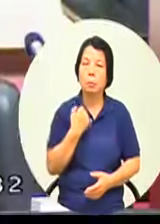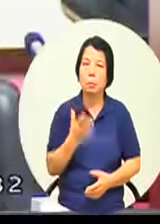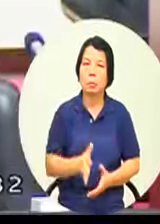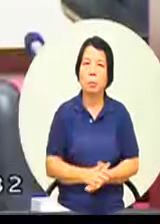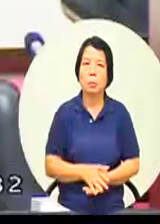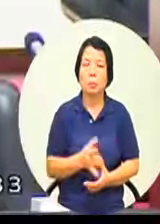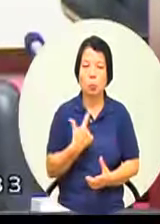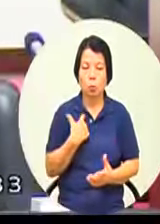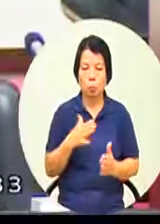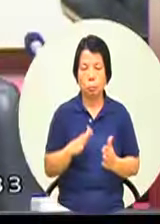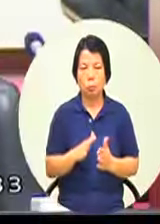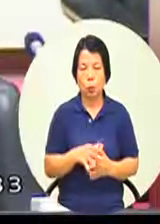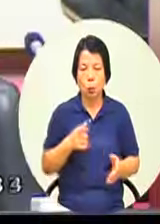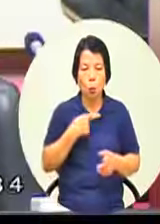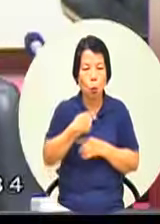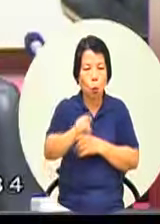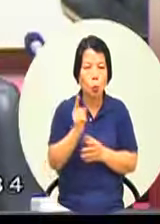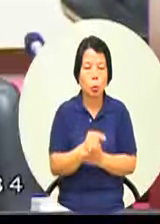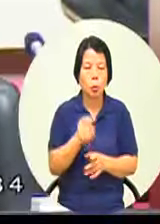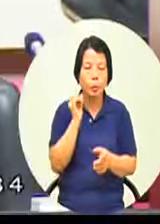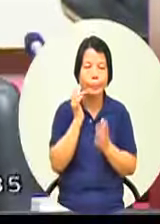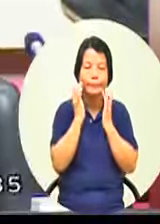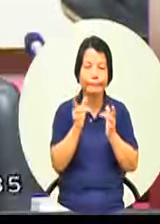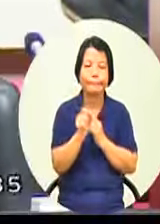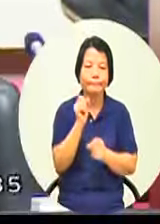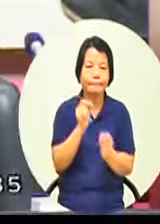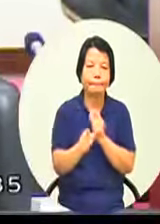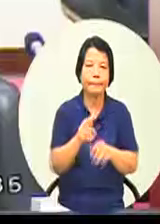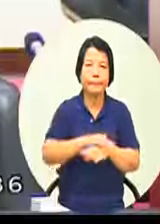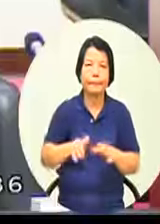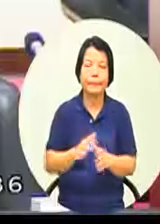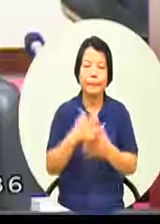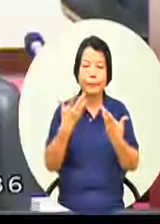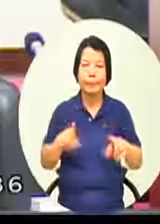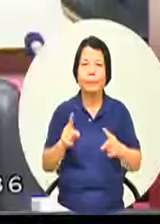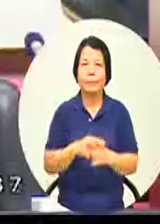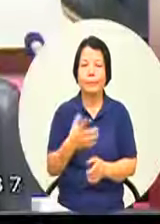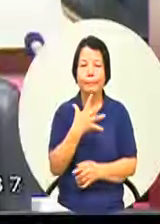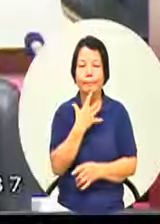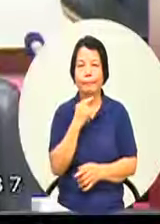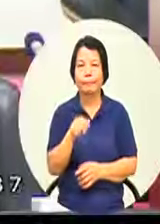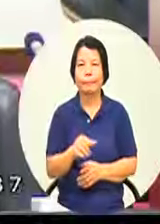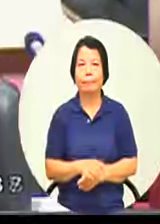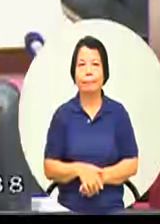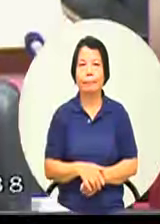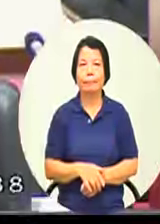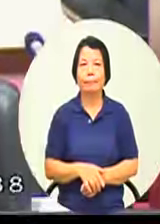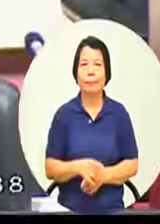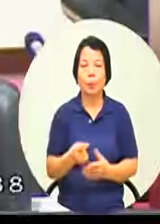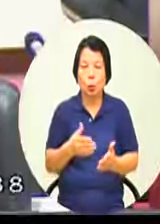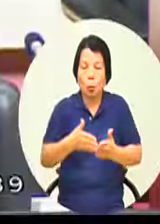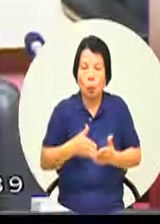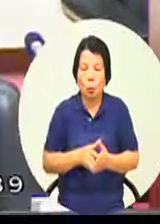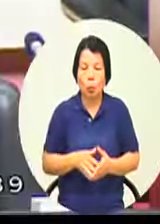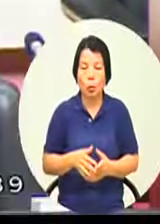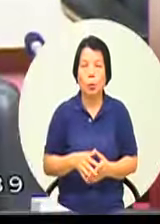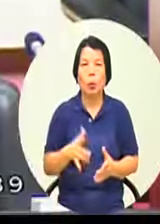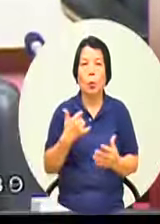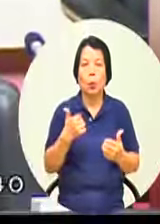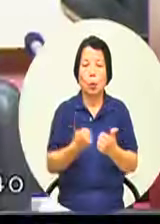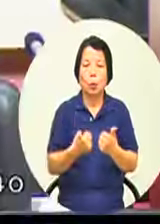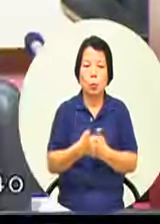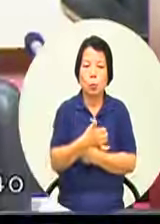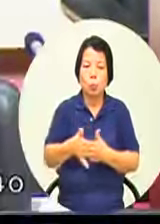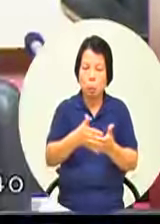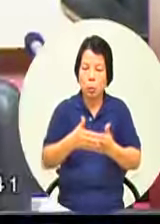空我也是会到菜市场买菜的哈。虽然很多人都觉得很奇怪哈，我还要当民意代表还要煮饭，